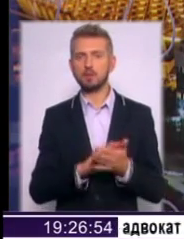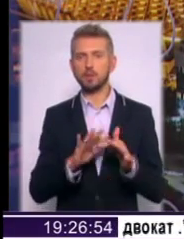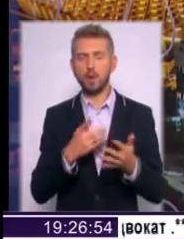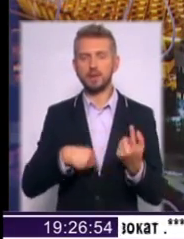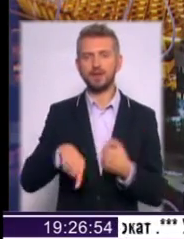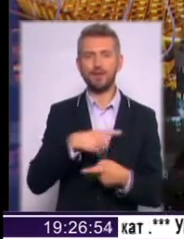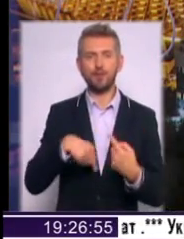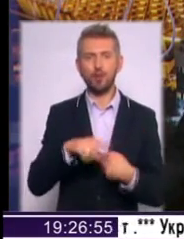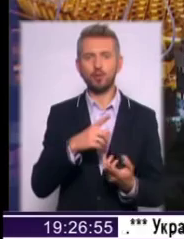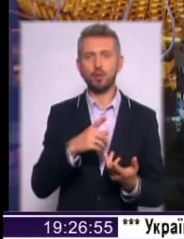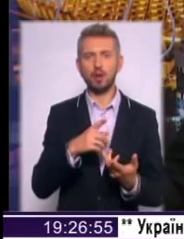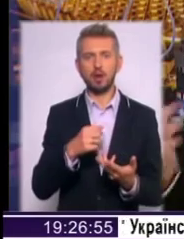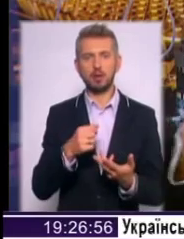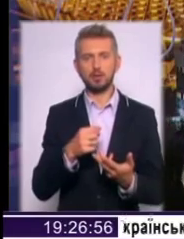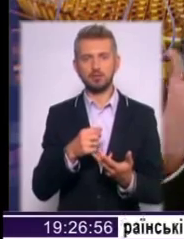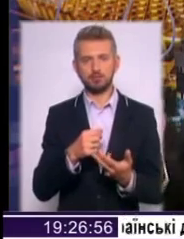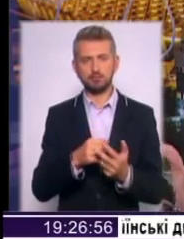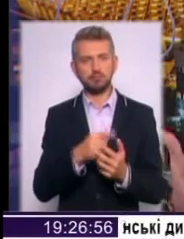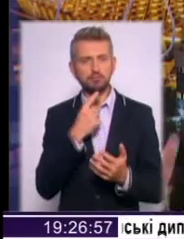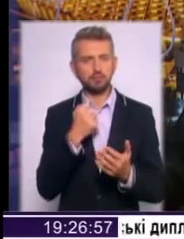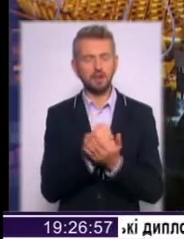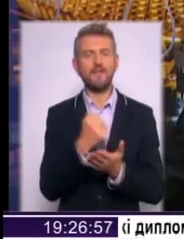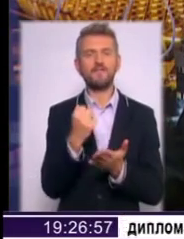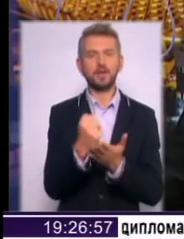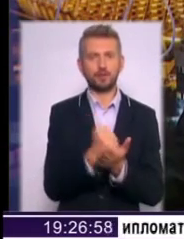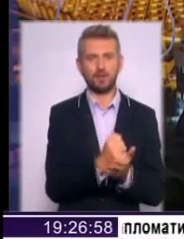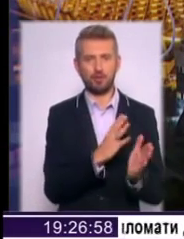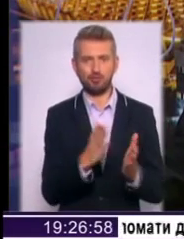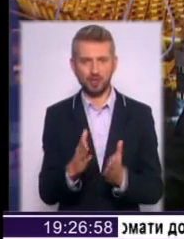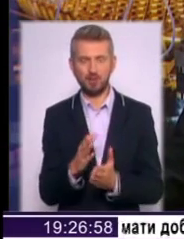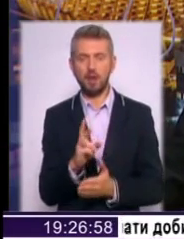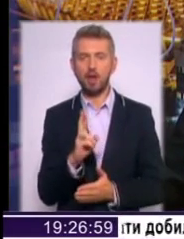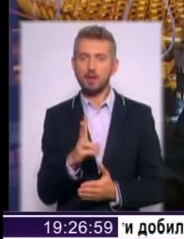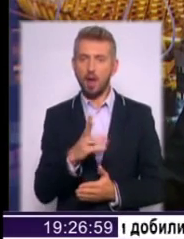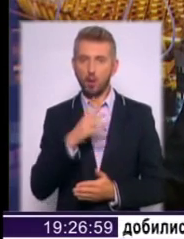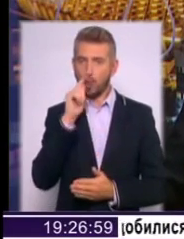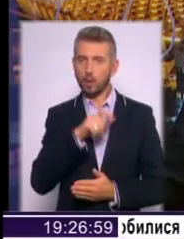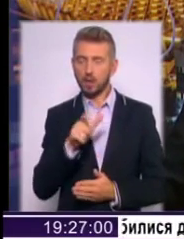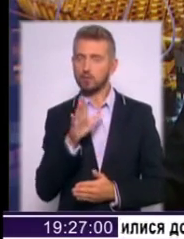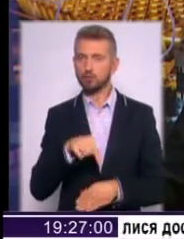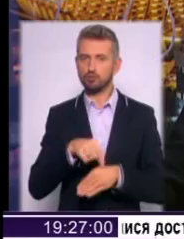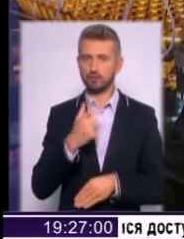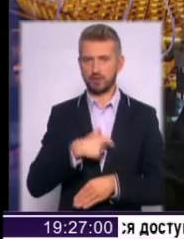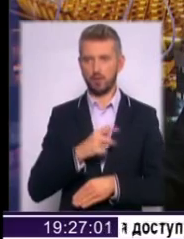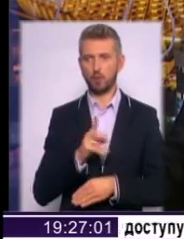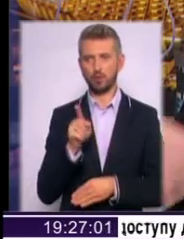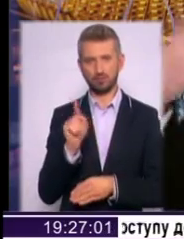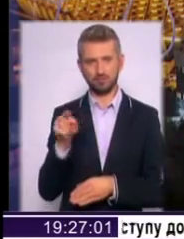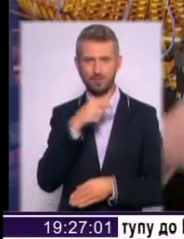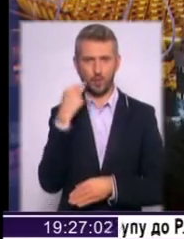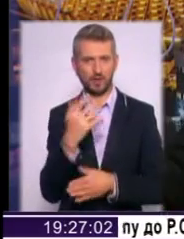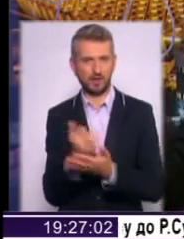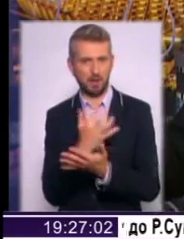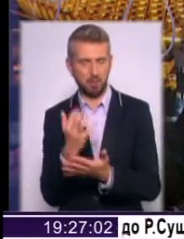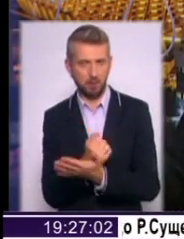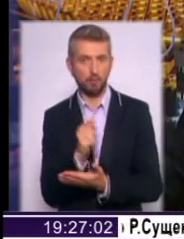навколо запровадження візового режиму, а як же ж наші будуть себе почувати заробітчани у Російській Федерації, які,